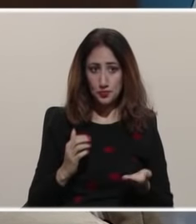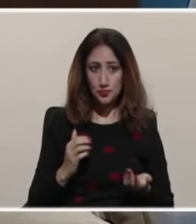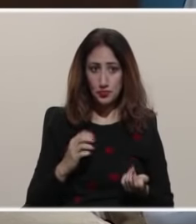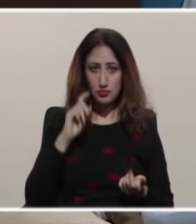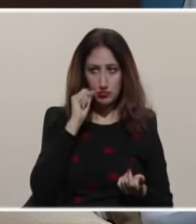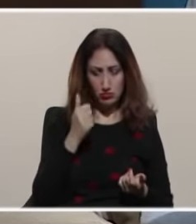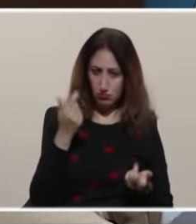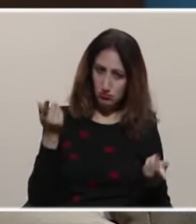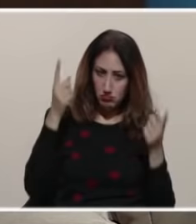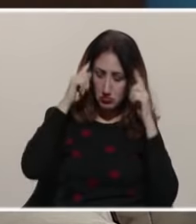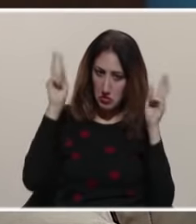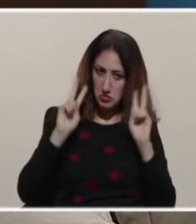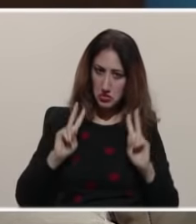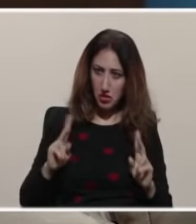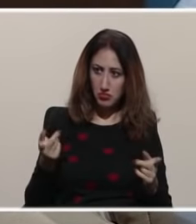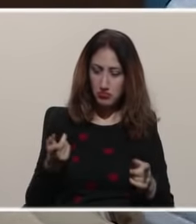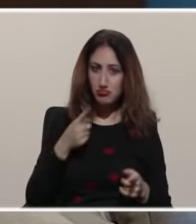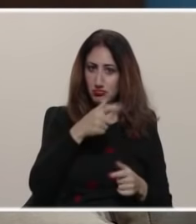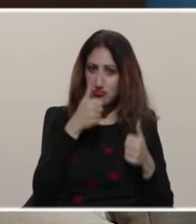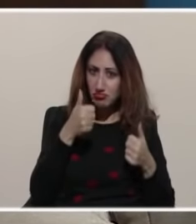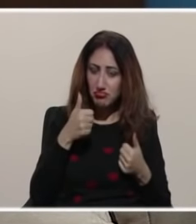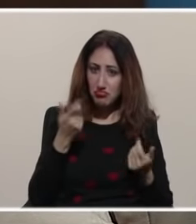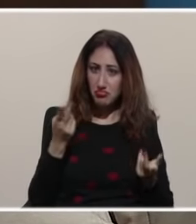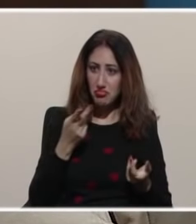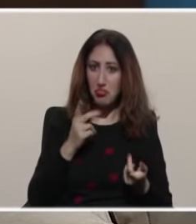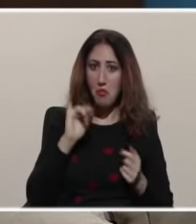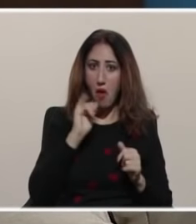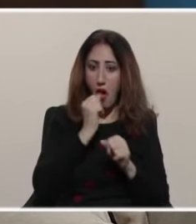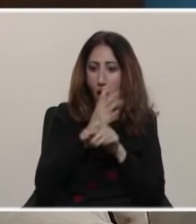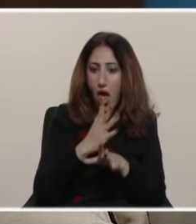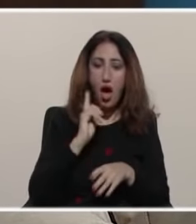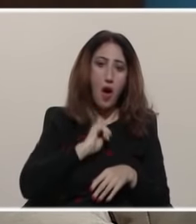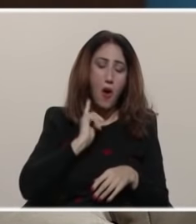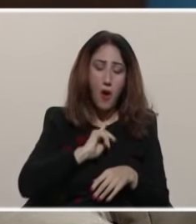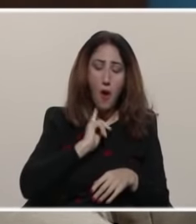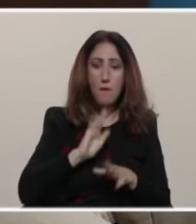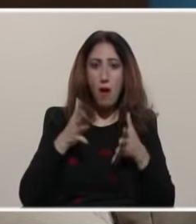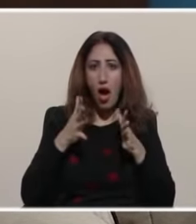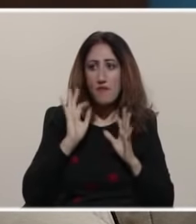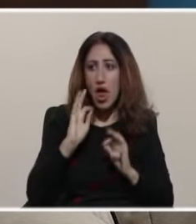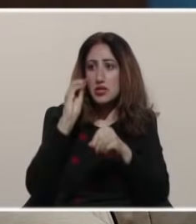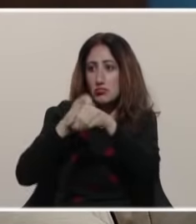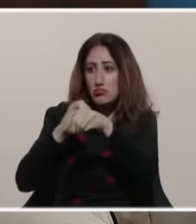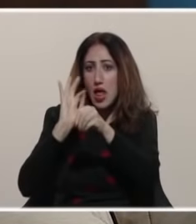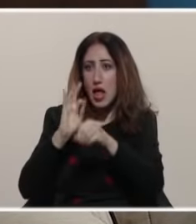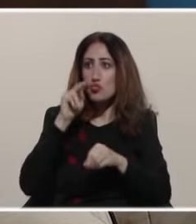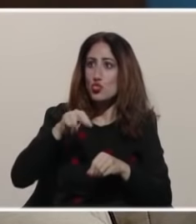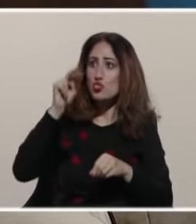فالراجل استغرب جدا، إيه الشاب الجميل ده اللي بيدور على الحلال والحرام لدرجة أنه يمشي أميال طويلة عشان نصف